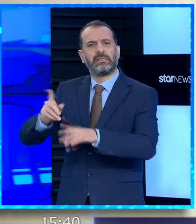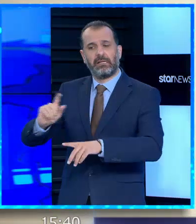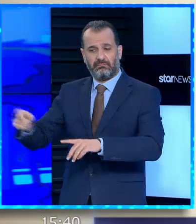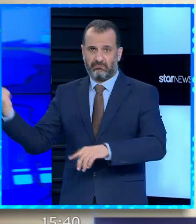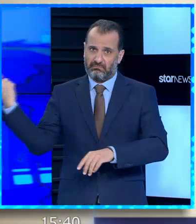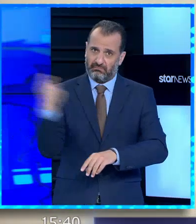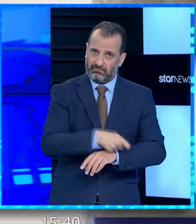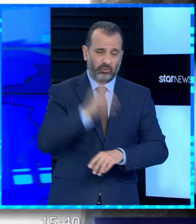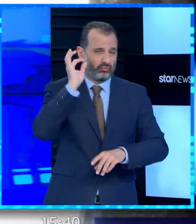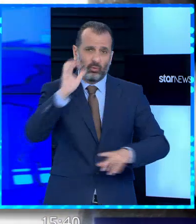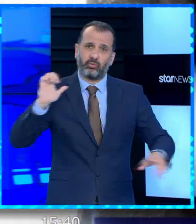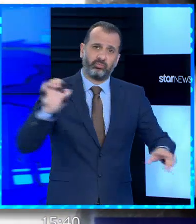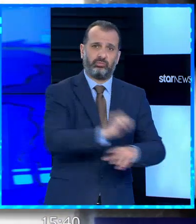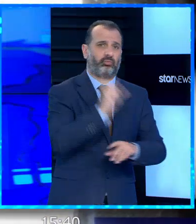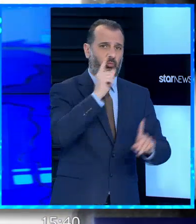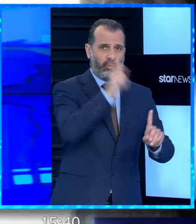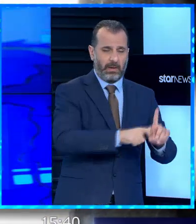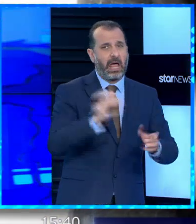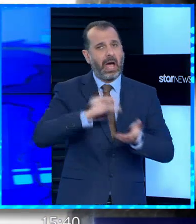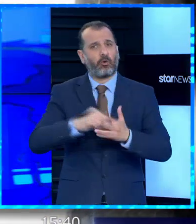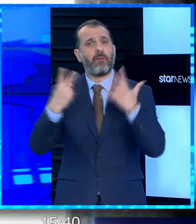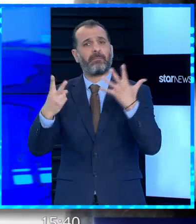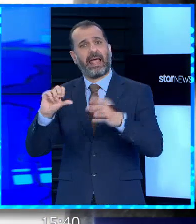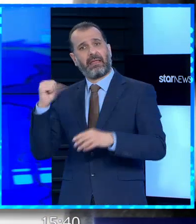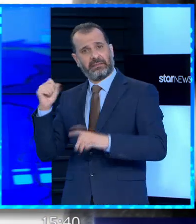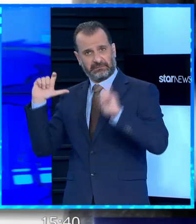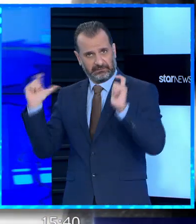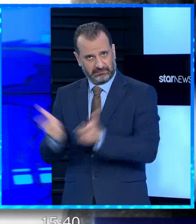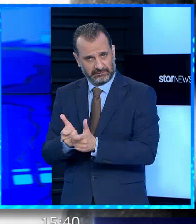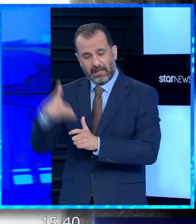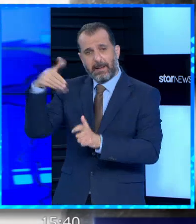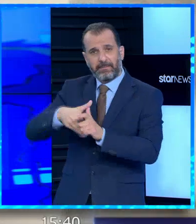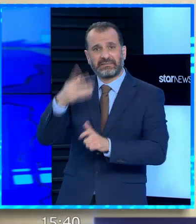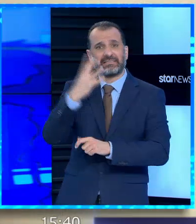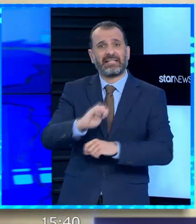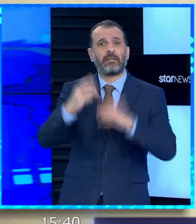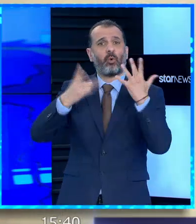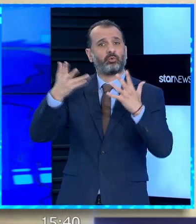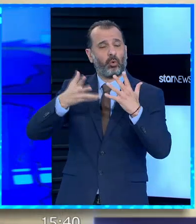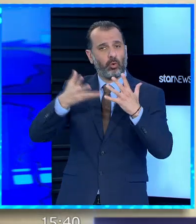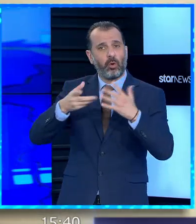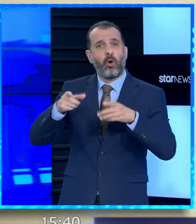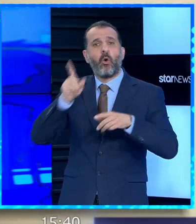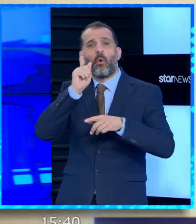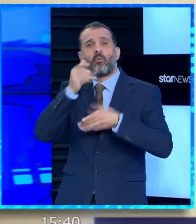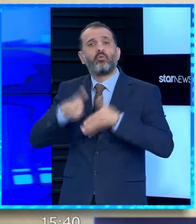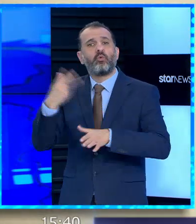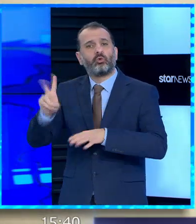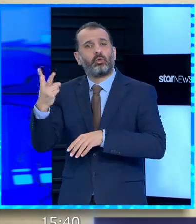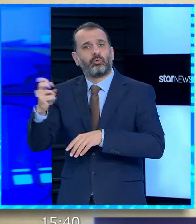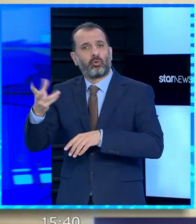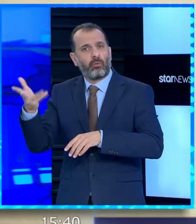και οι άλλοι 7 που συνελήφθησαν χθες. Ανάμεσα τους ήταν και ένας 48χρονος πατέρας μαζί με τον 20χρονο γιο